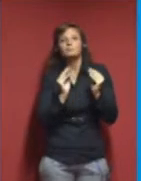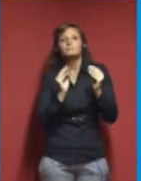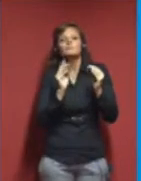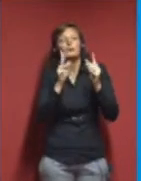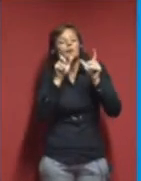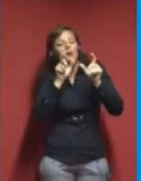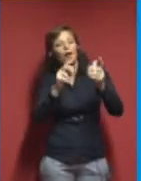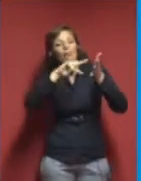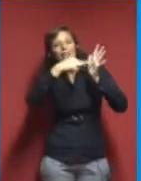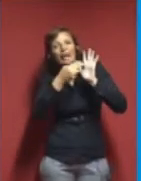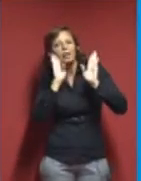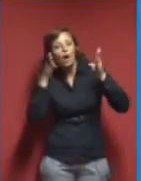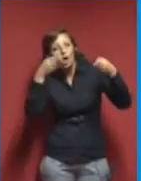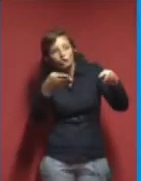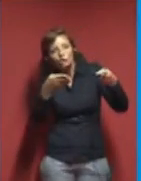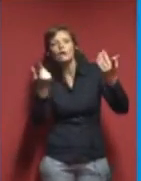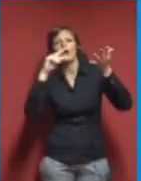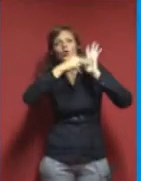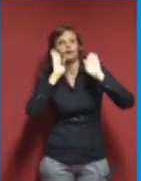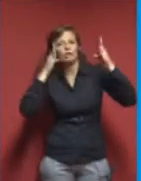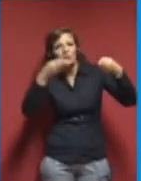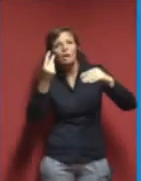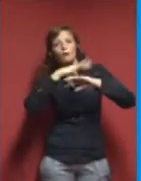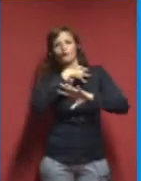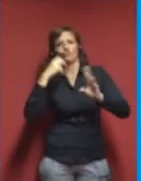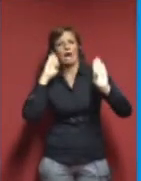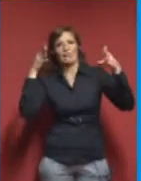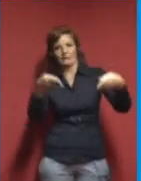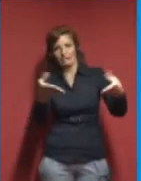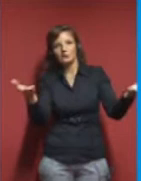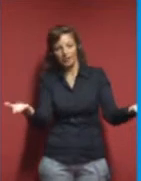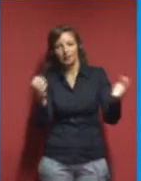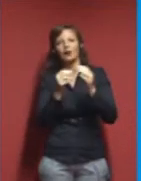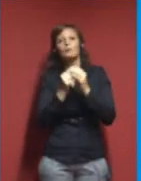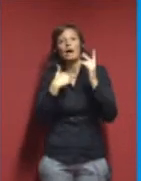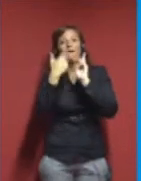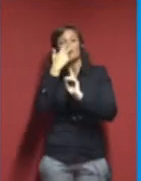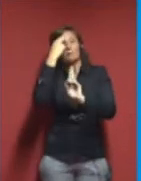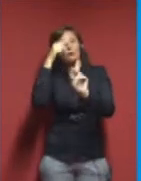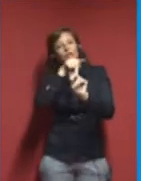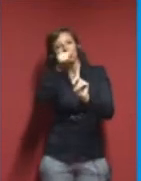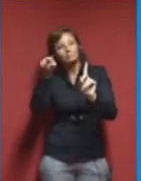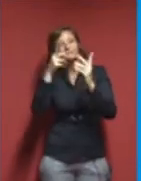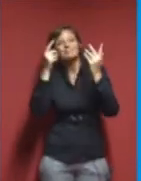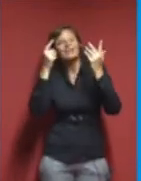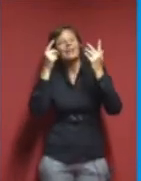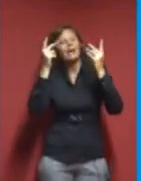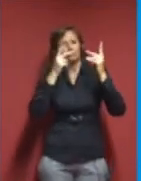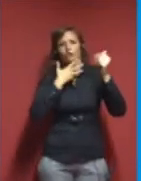riguarda la tecnologia, l'engineering e la scienza, ma io volevo ricordarvi altresì che si